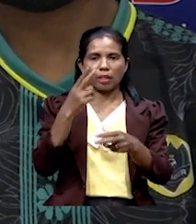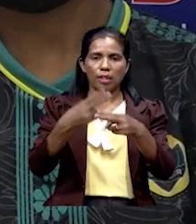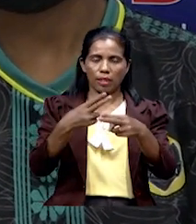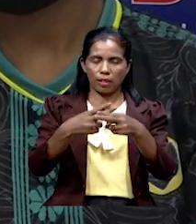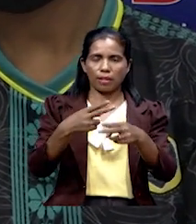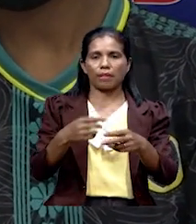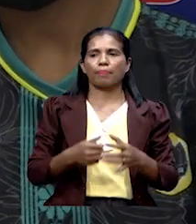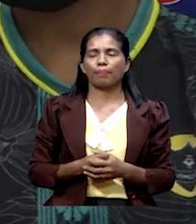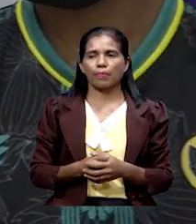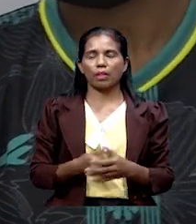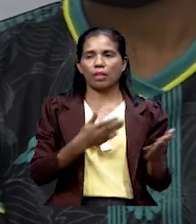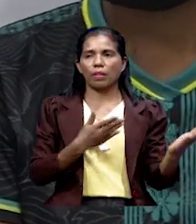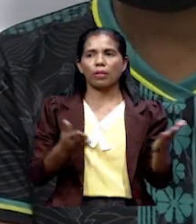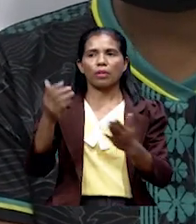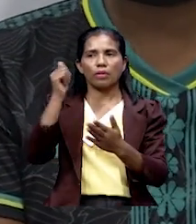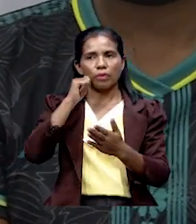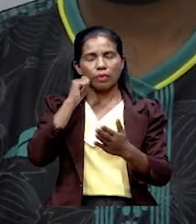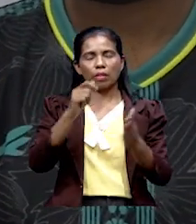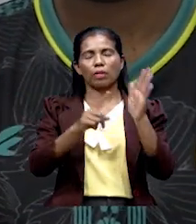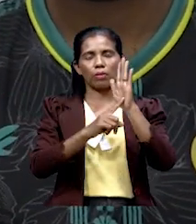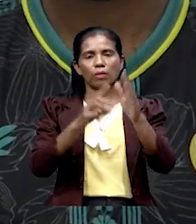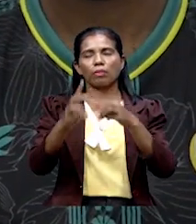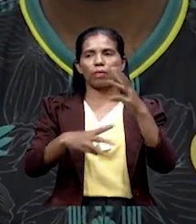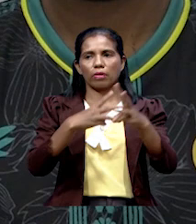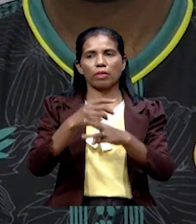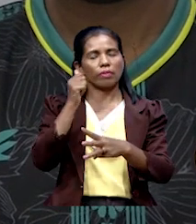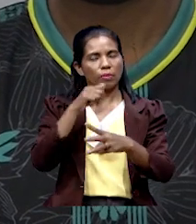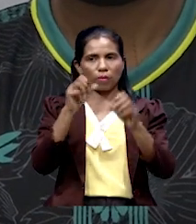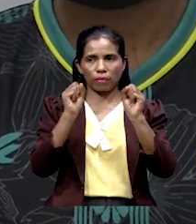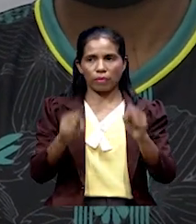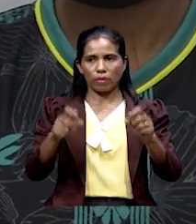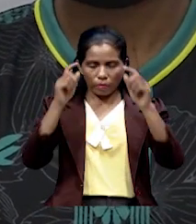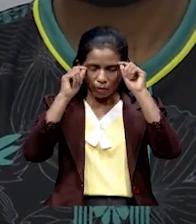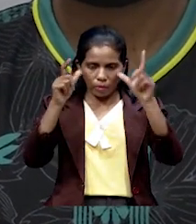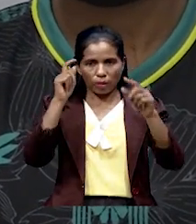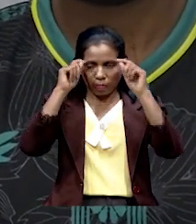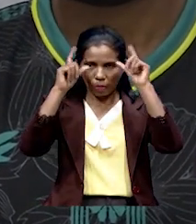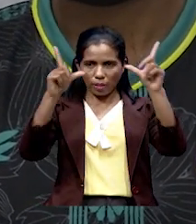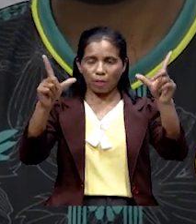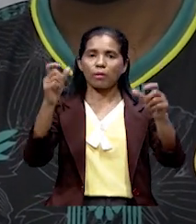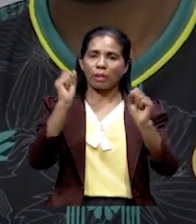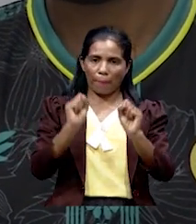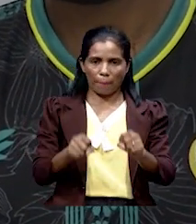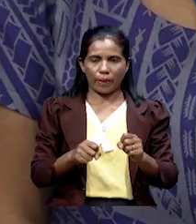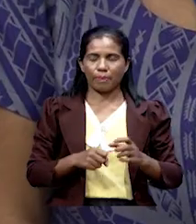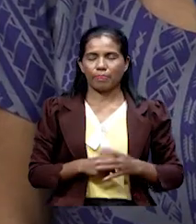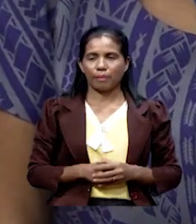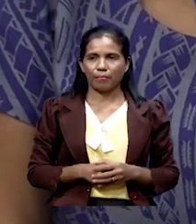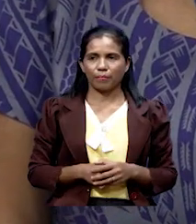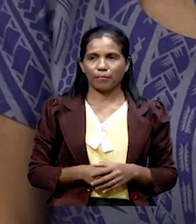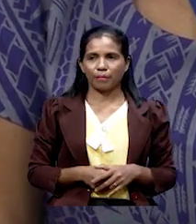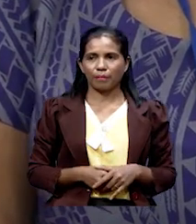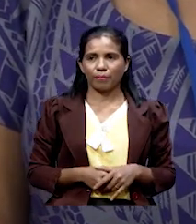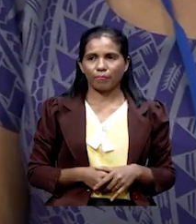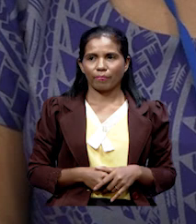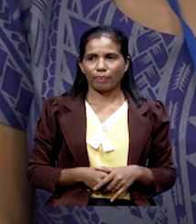itania. I no mos lori feto turu kata ba munu kata feto mos bele I feto Timor Leste mos bele iha parte futbolnya di tatu